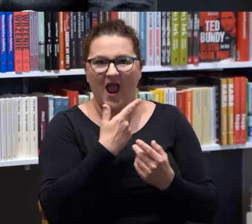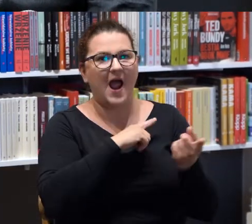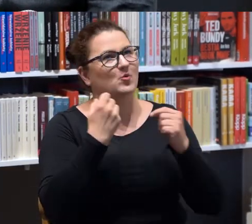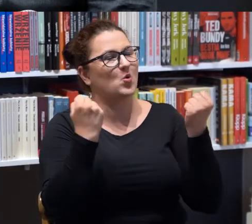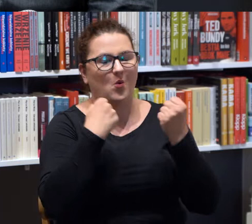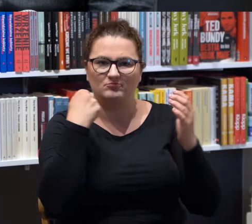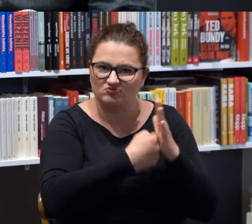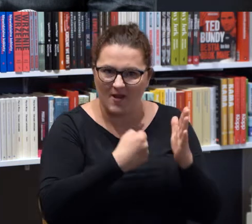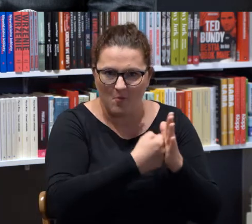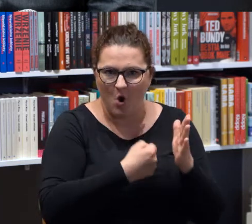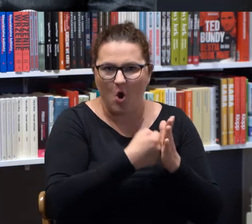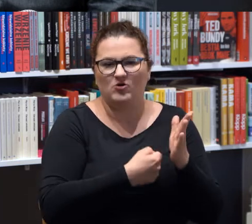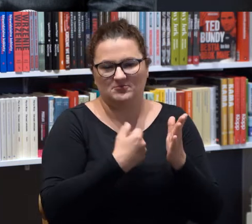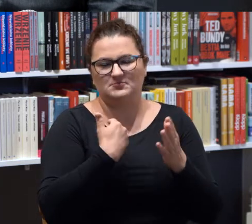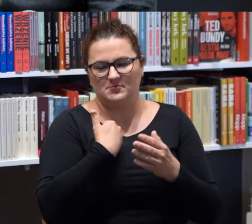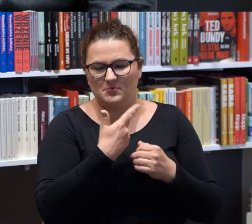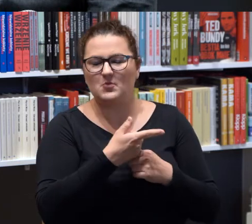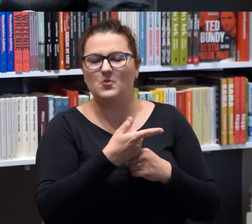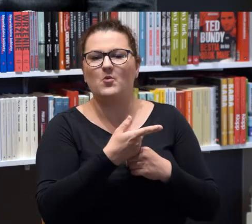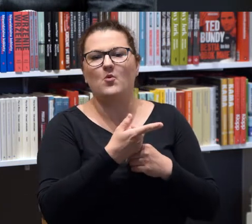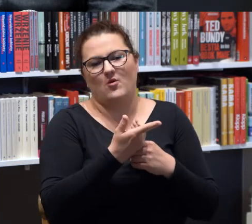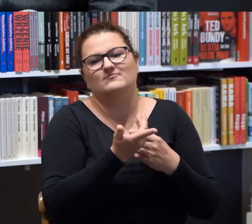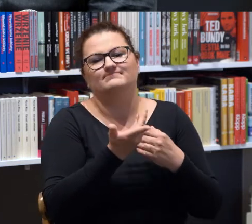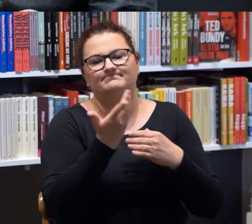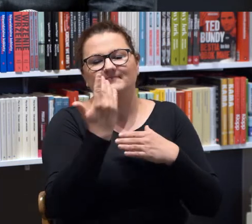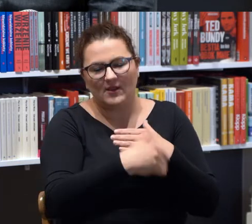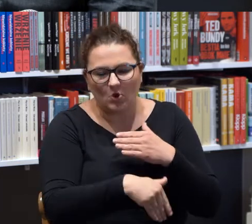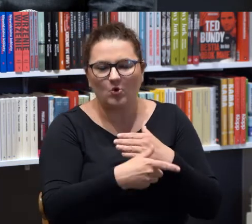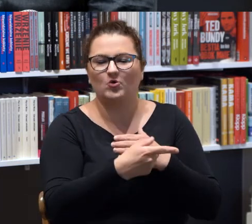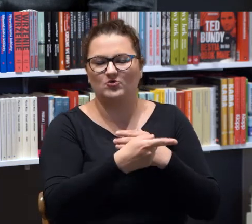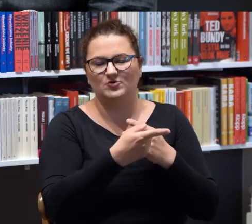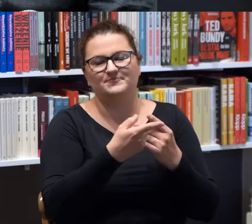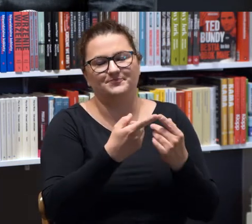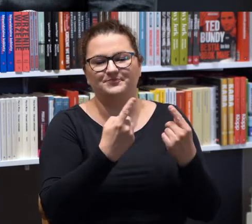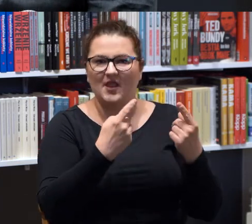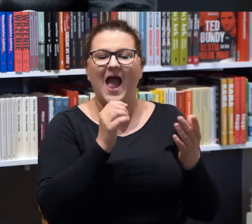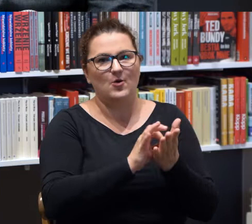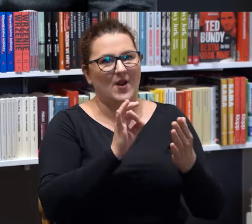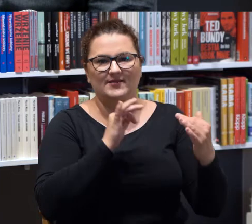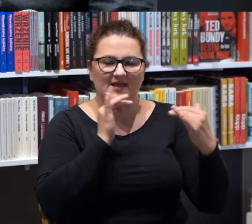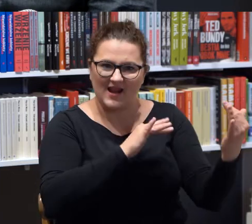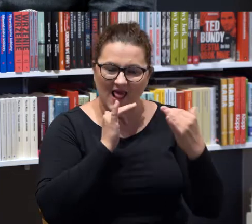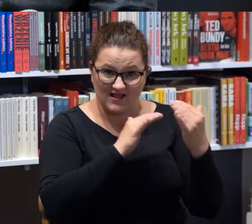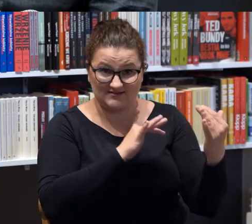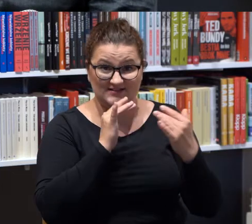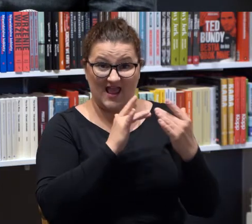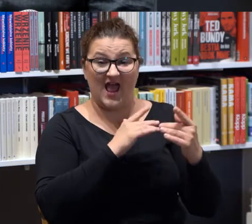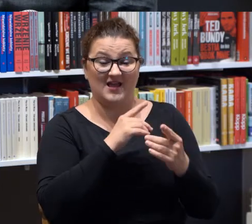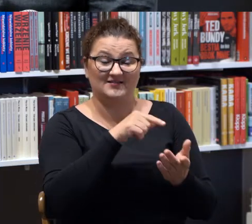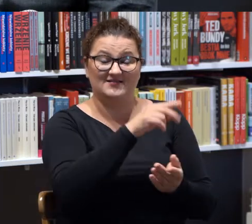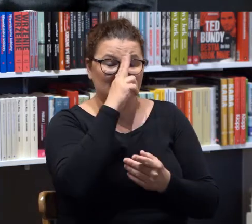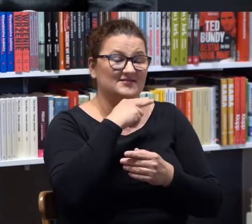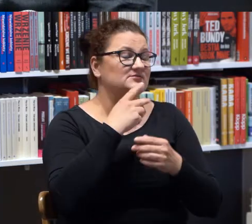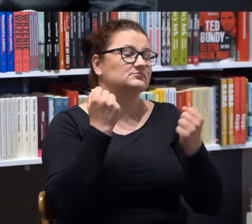przemocowa. No i zakończyła się, znaczy nie zakończyła, ale w pewnym momencie tej relacji było tak, że ten ojciec strasznie zachorował.